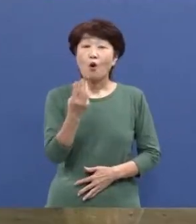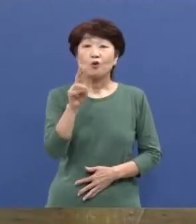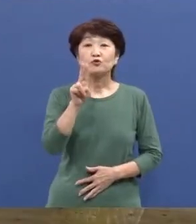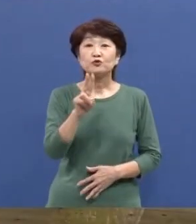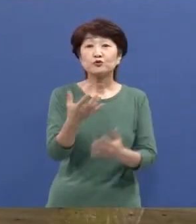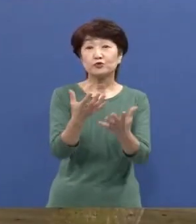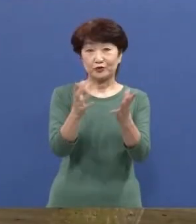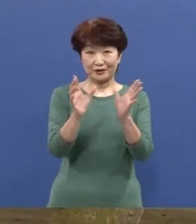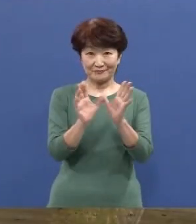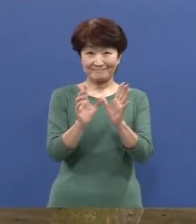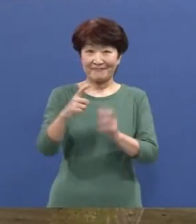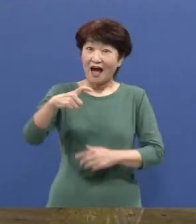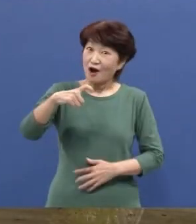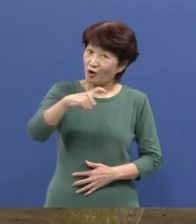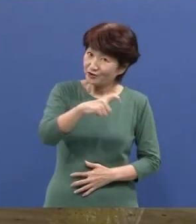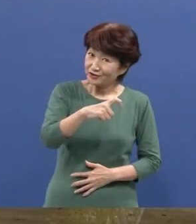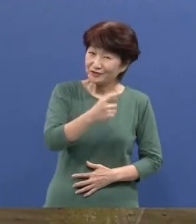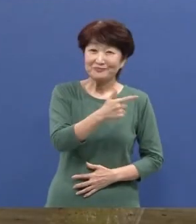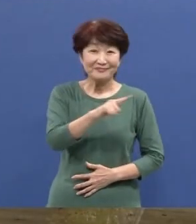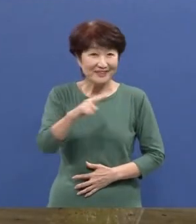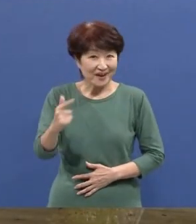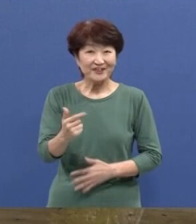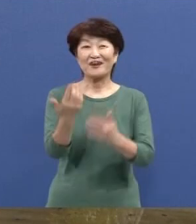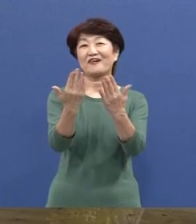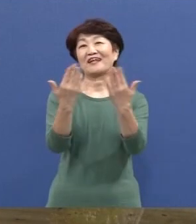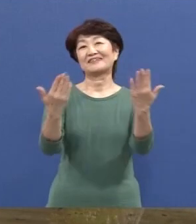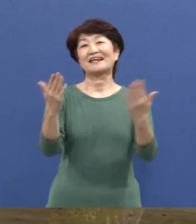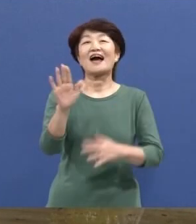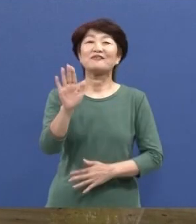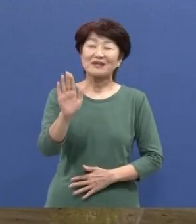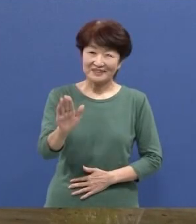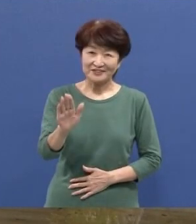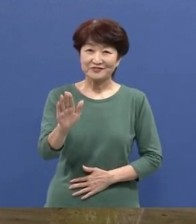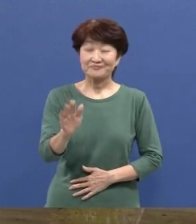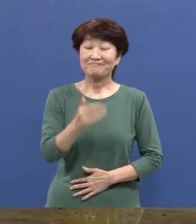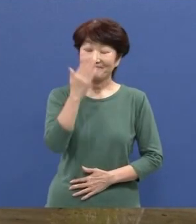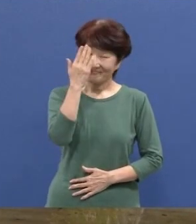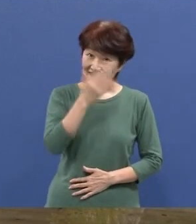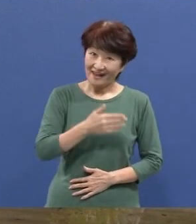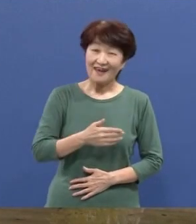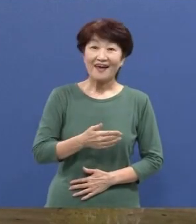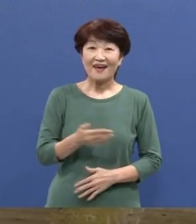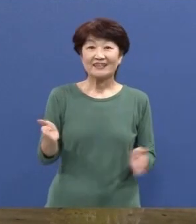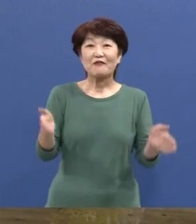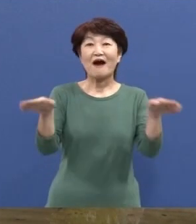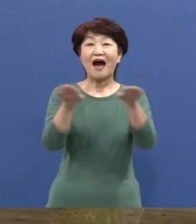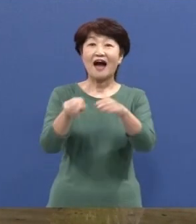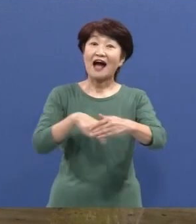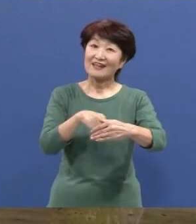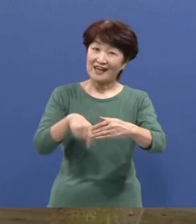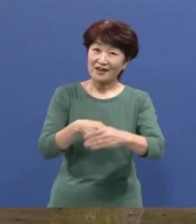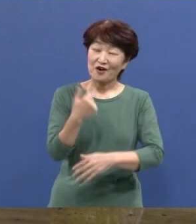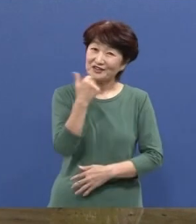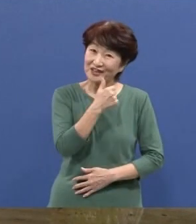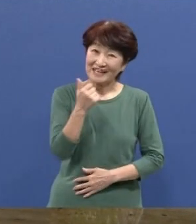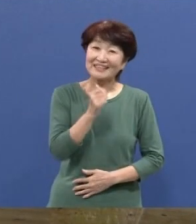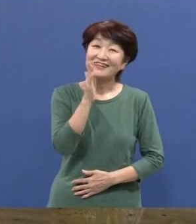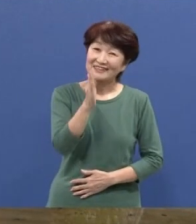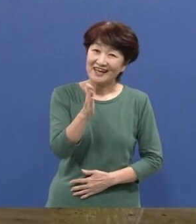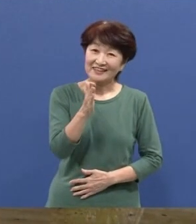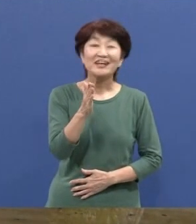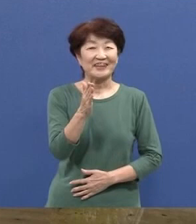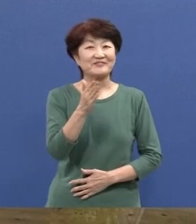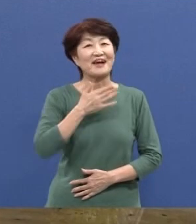やまた昆虫類のね標本とかもね展示しています。 では館内を紹介していただけますか。 はい、わかりました